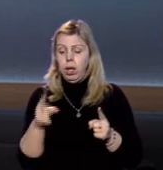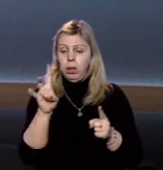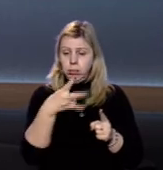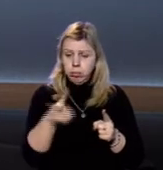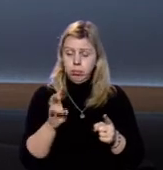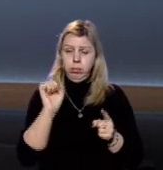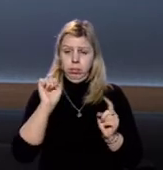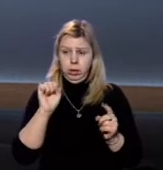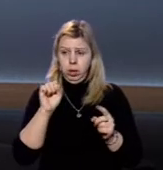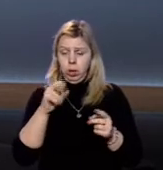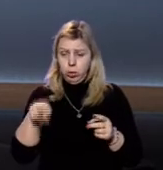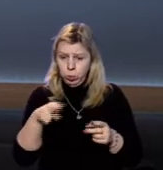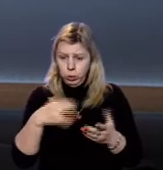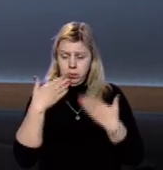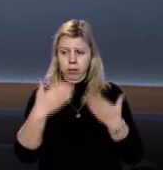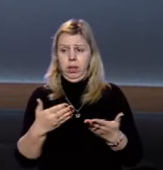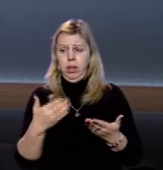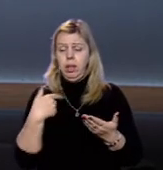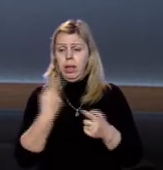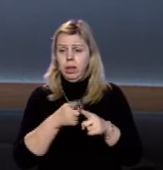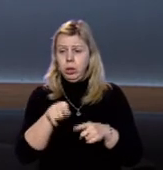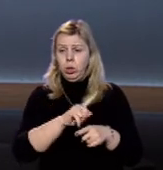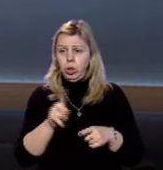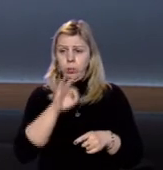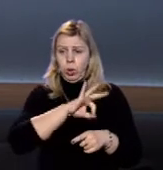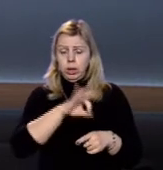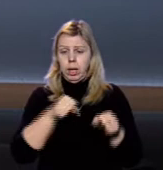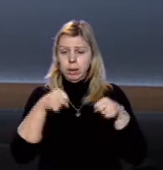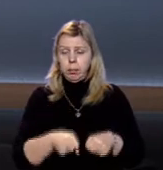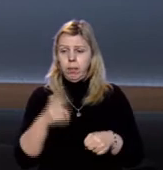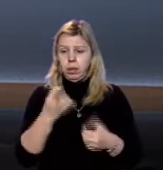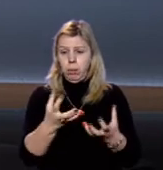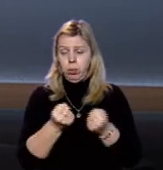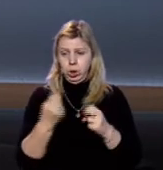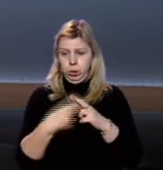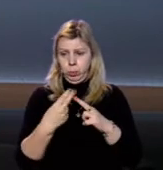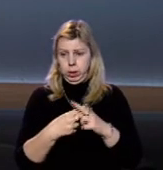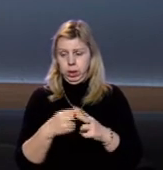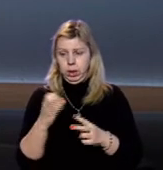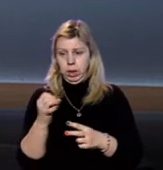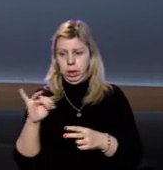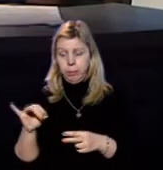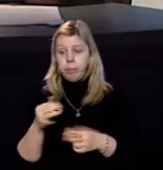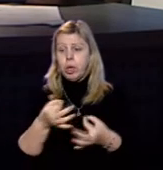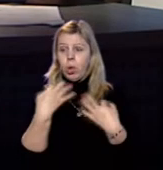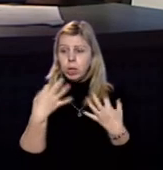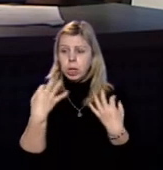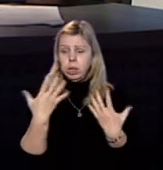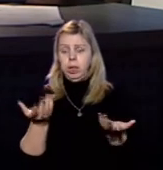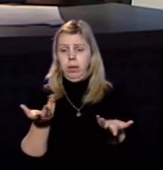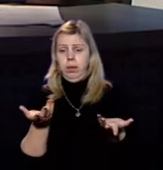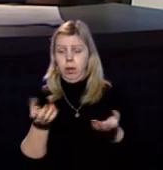листопада звертатися, і в грудні звертатися для того, щоб скористатися правом на отримання субсидії. Розкажіть або